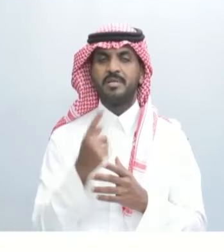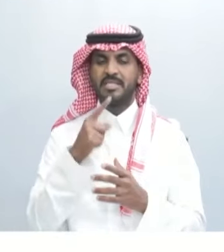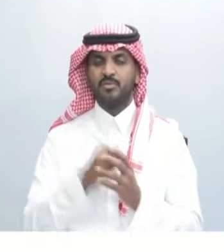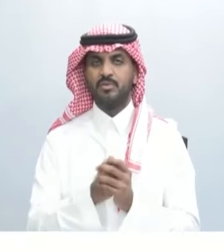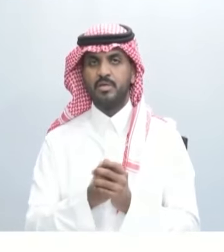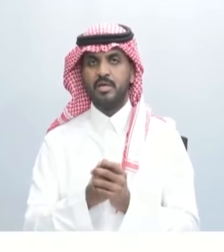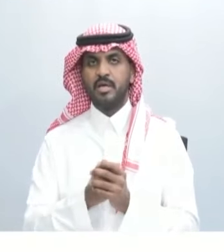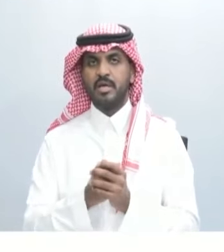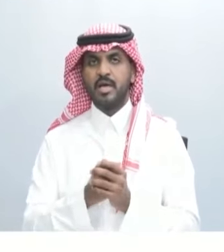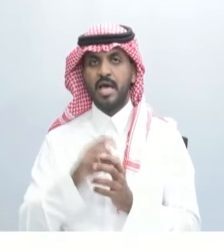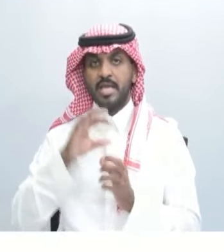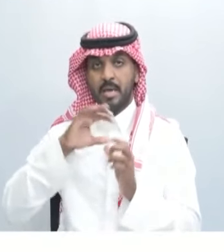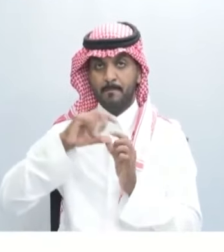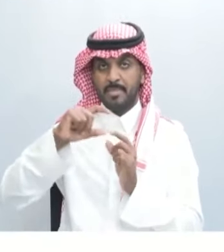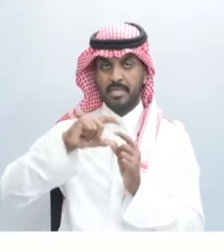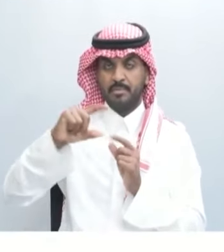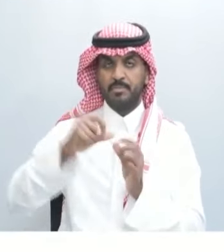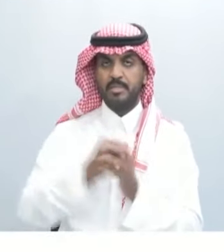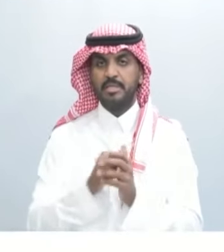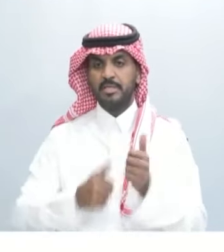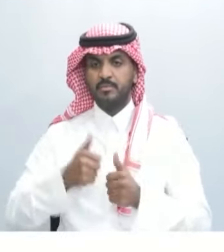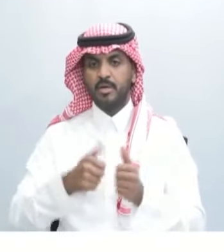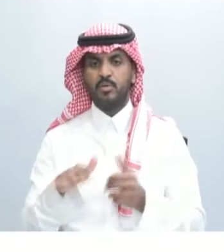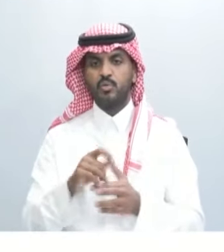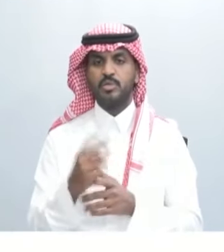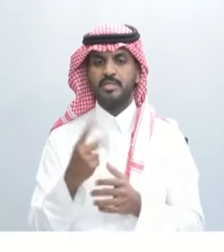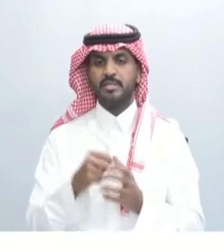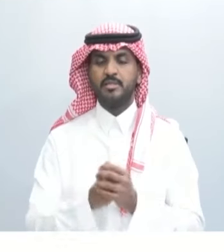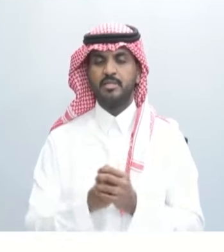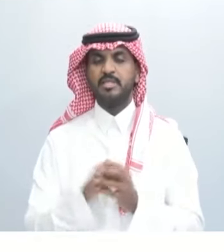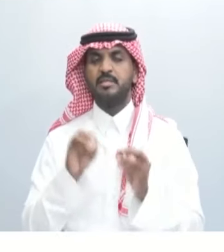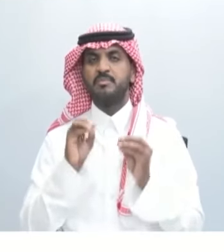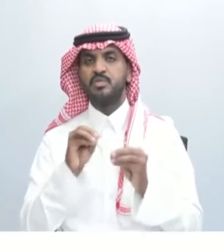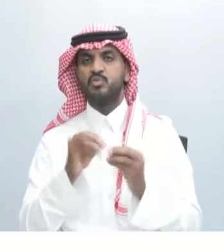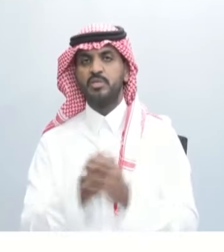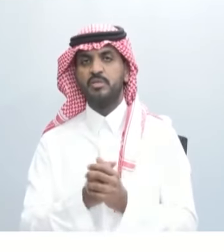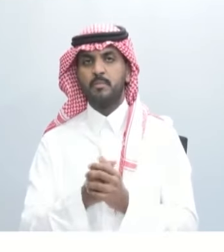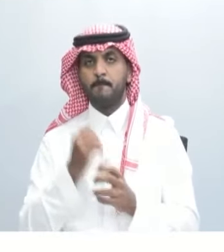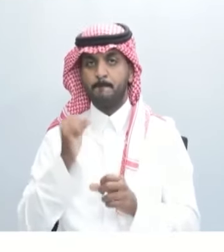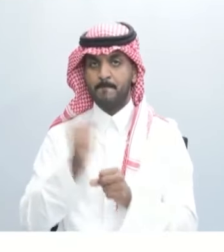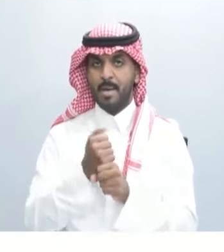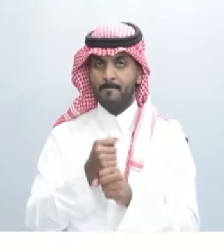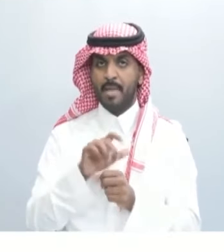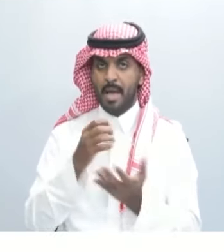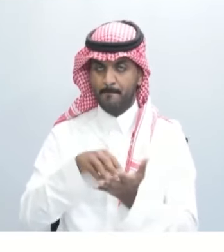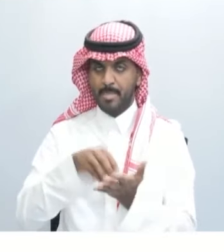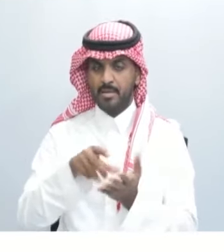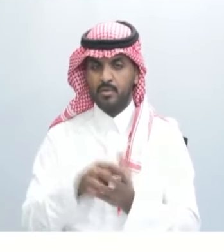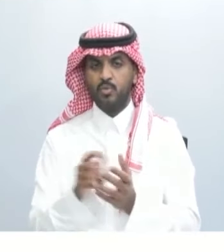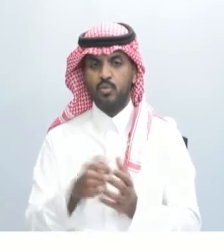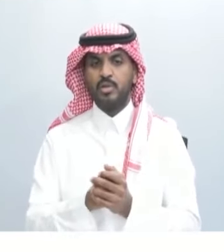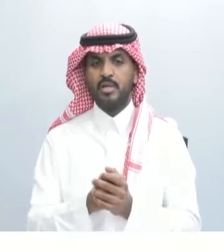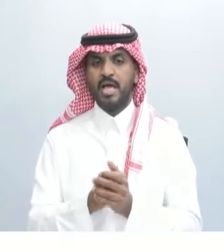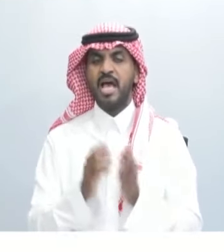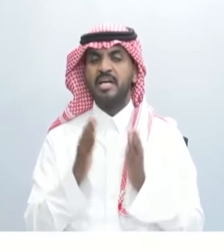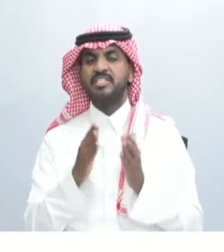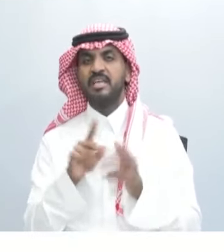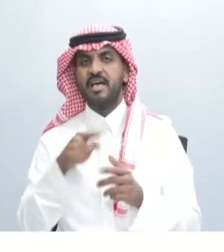وبانابيب اختبار كل سنتين اذا تم تزويد المعمل بهذه الاجهزه هذا العام